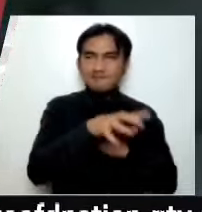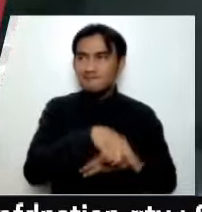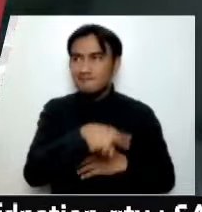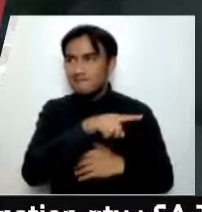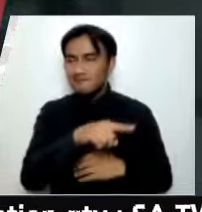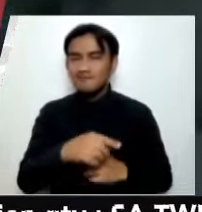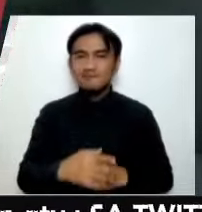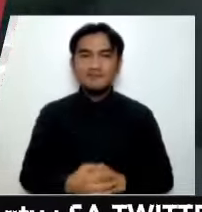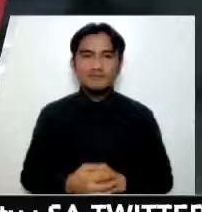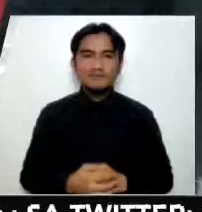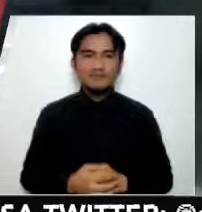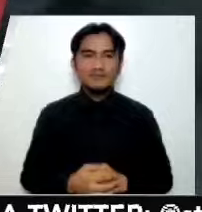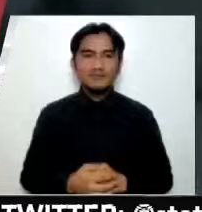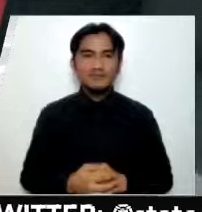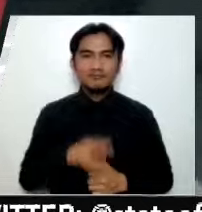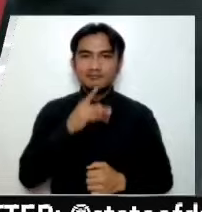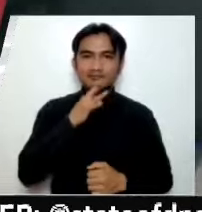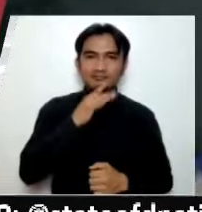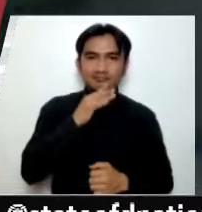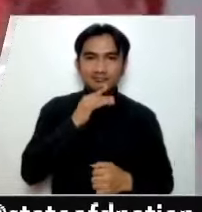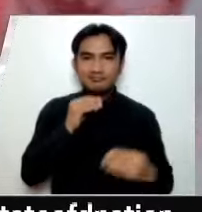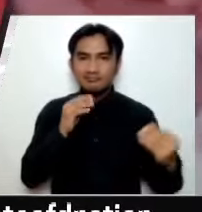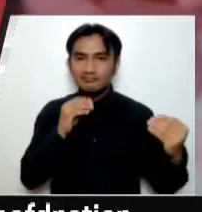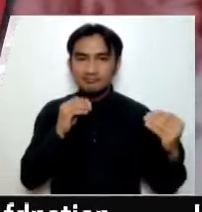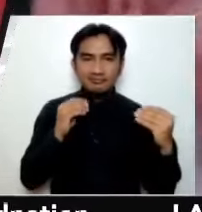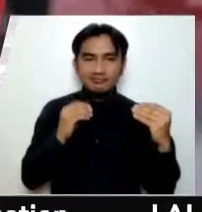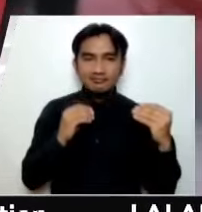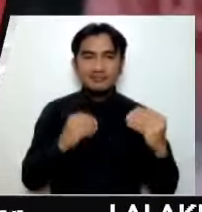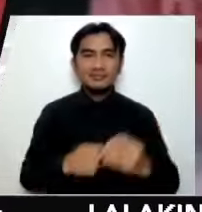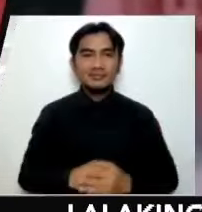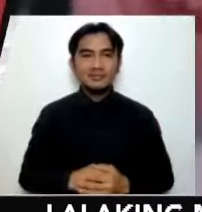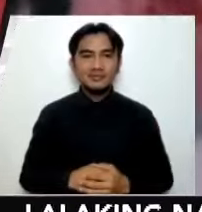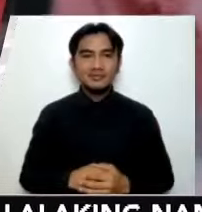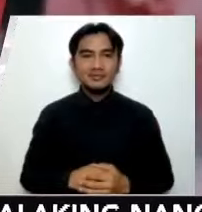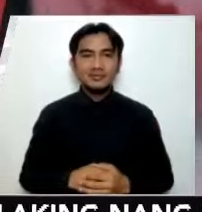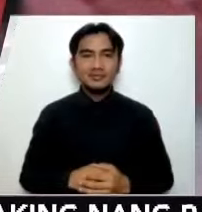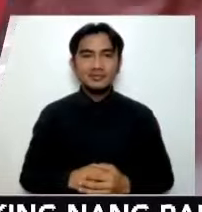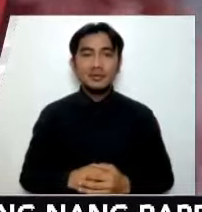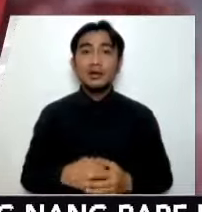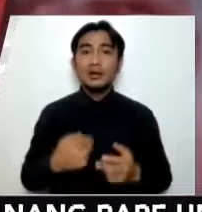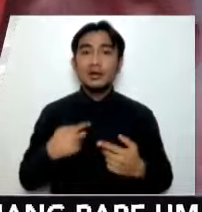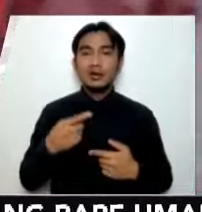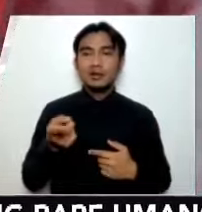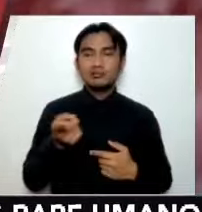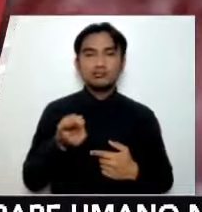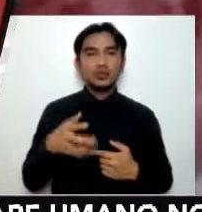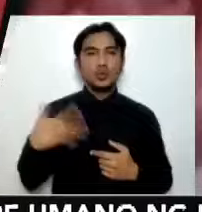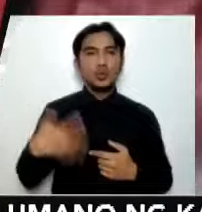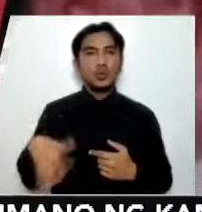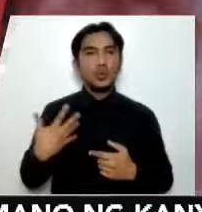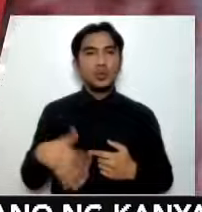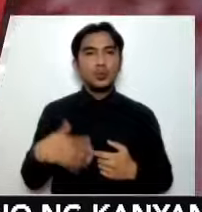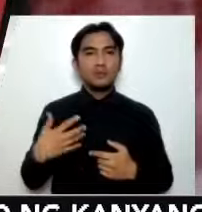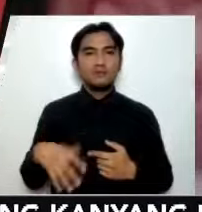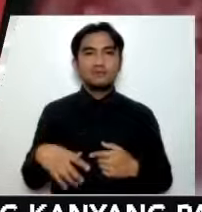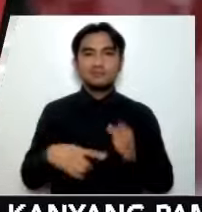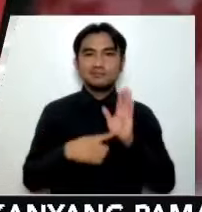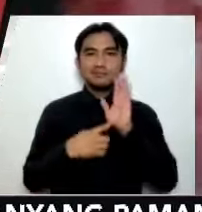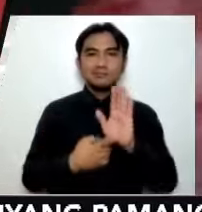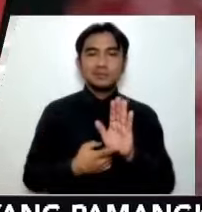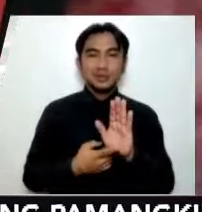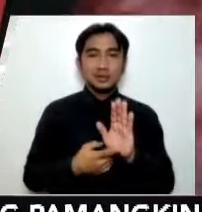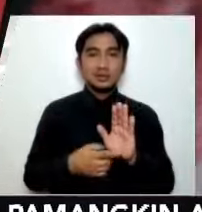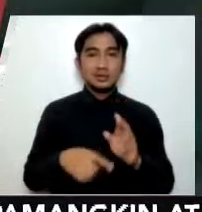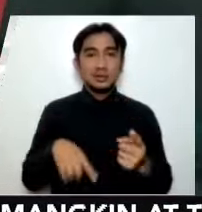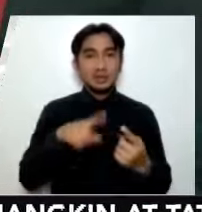mo Wala ka na ngang dugo sa likod ng mga bigting exena sa major crossover Nero